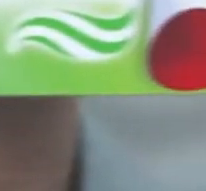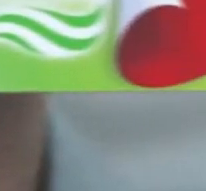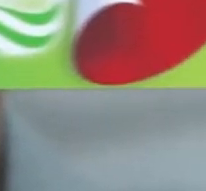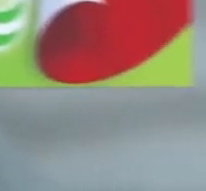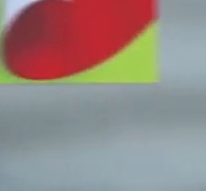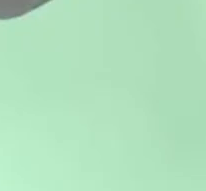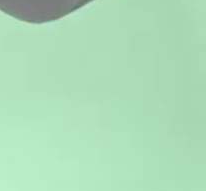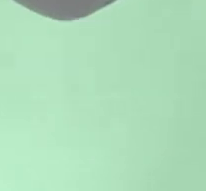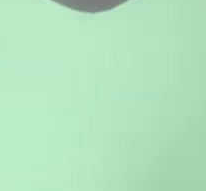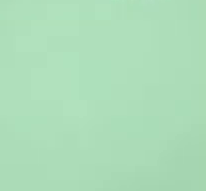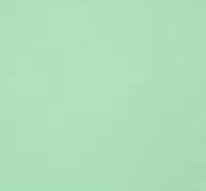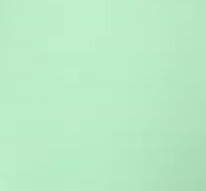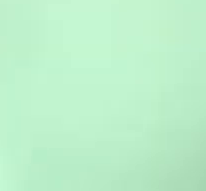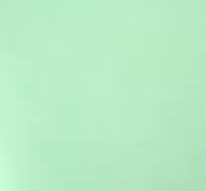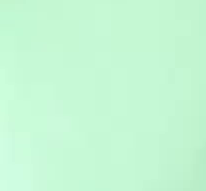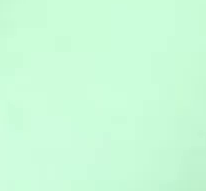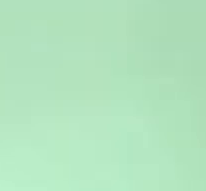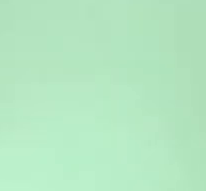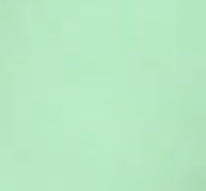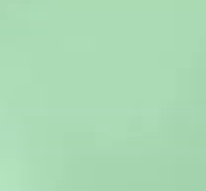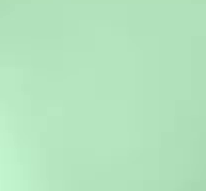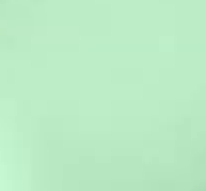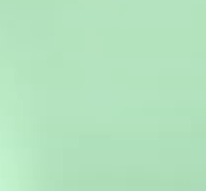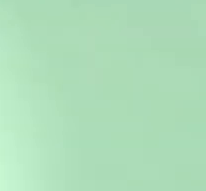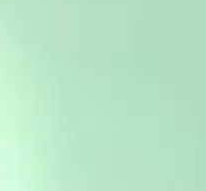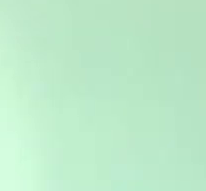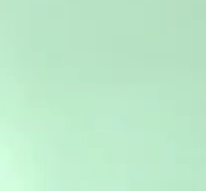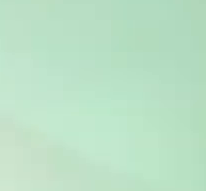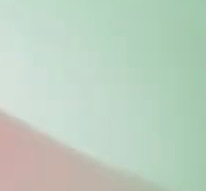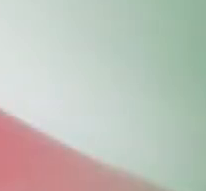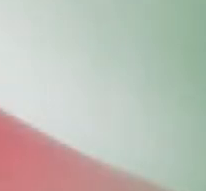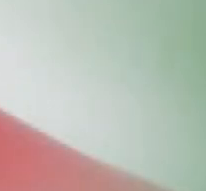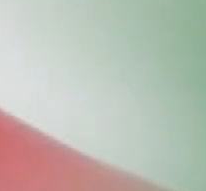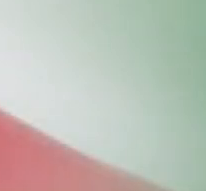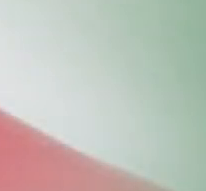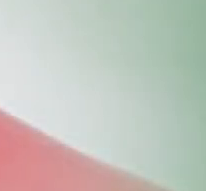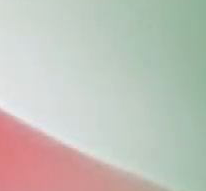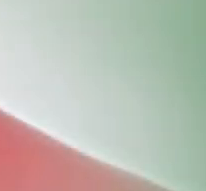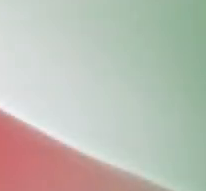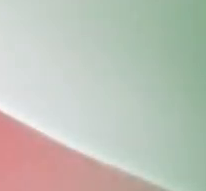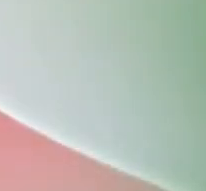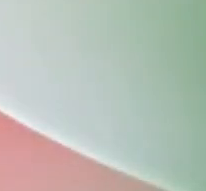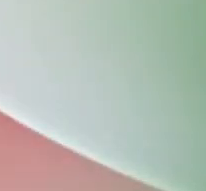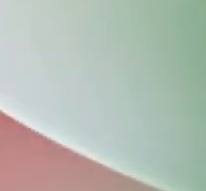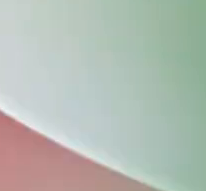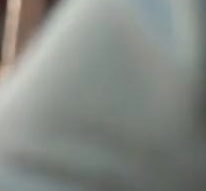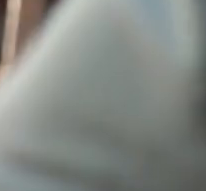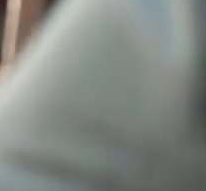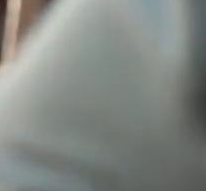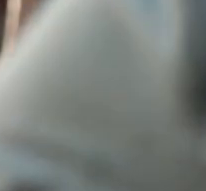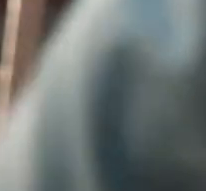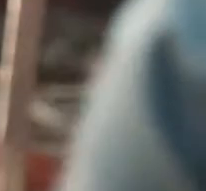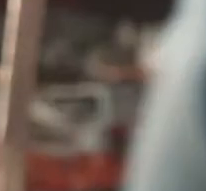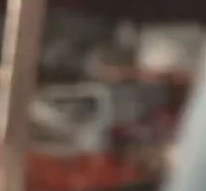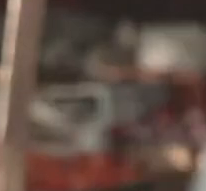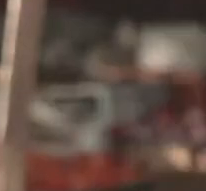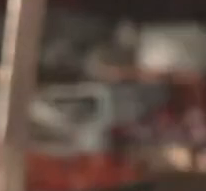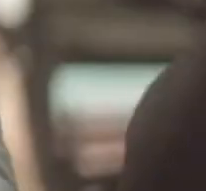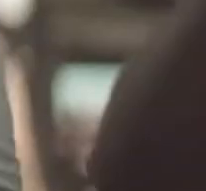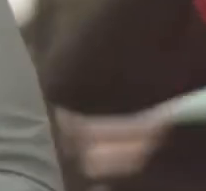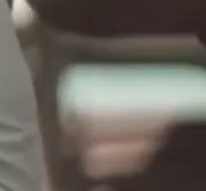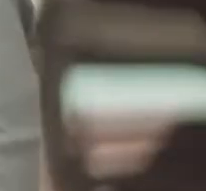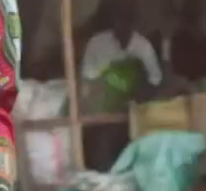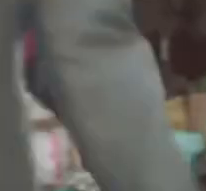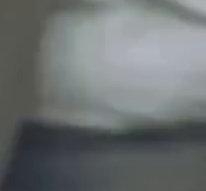Ina mitishamba ya asili bora kabisa na teknolojia ya Colgate Fluoride ili kukupa meno yenye nguvu na fizi zenye afya.